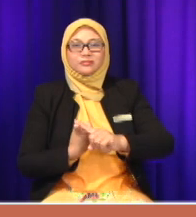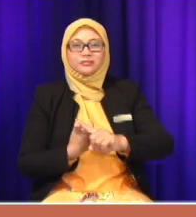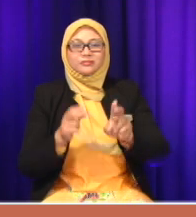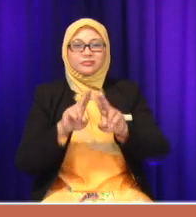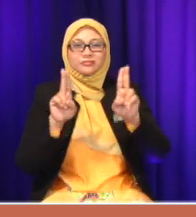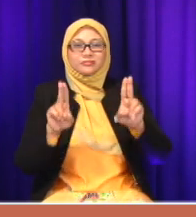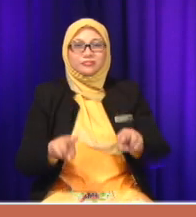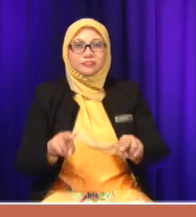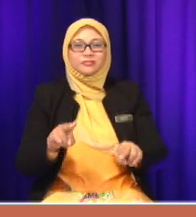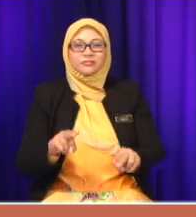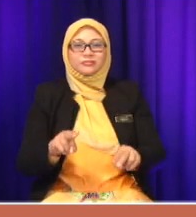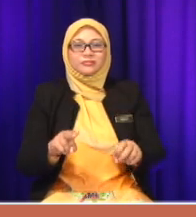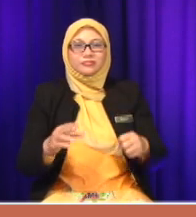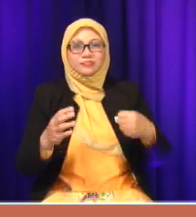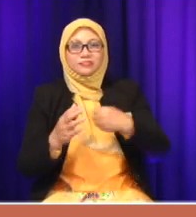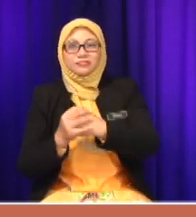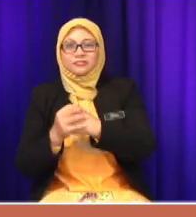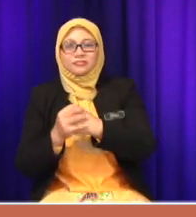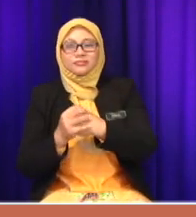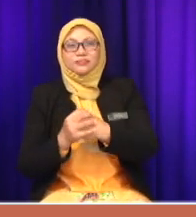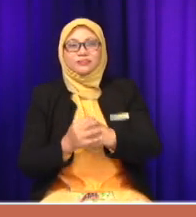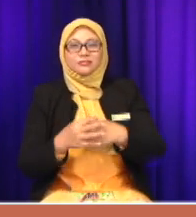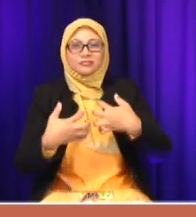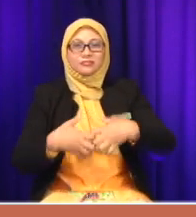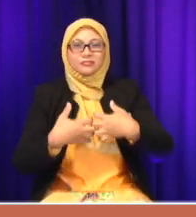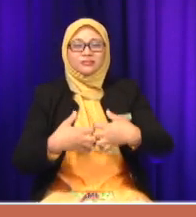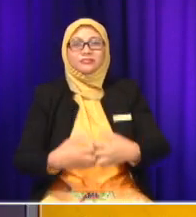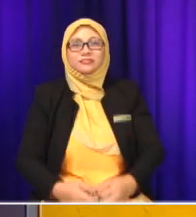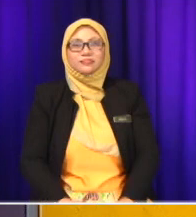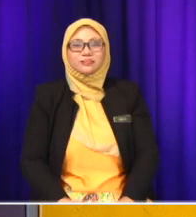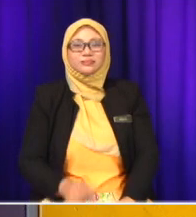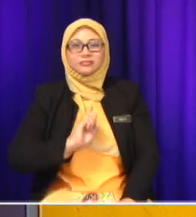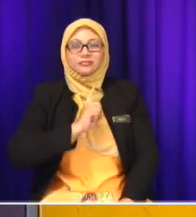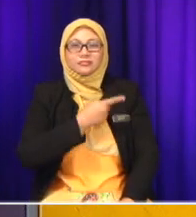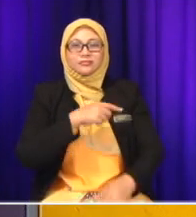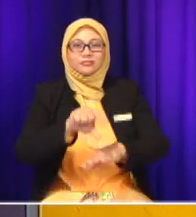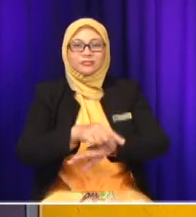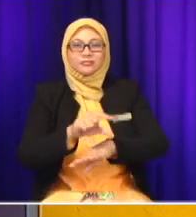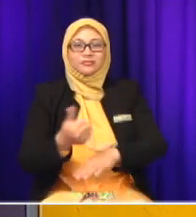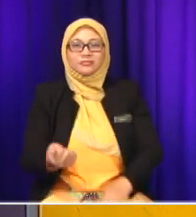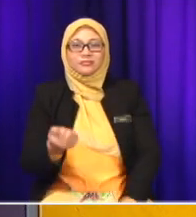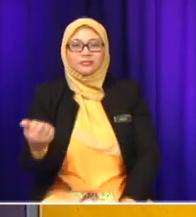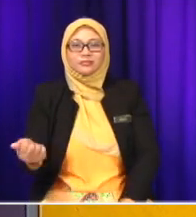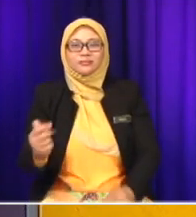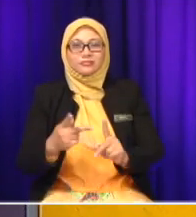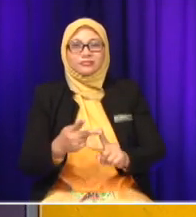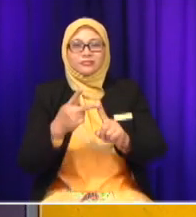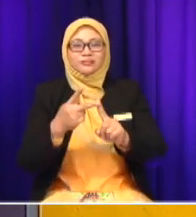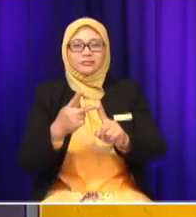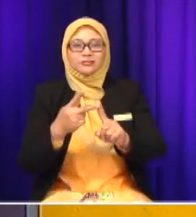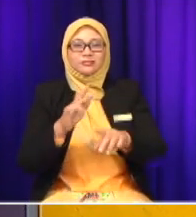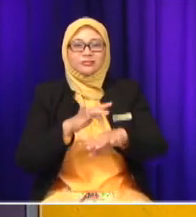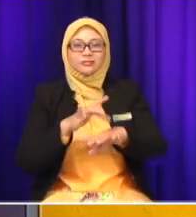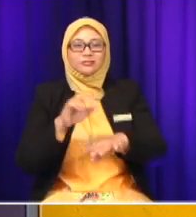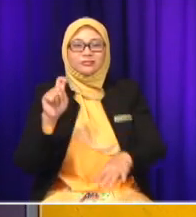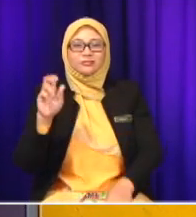mampatan Enjin baik dalam menguji mampatan Enjin ini kita menggunakan alatan khas iaitu yang dinamakan sebagai tolok